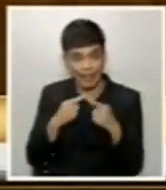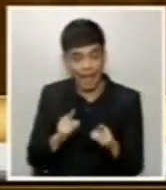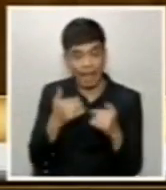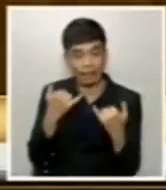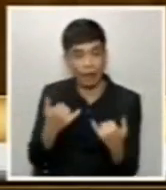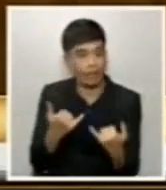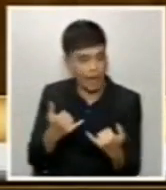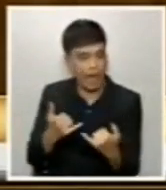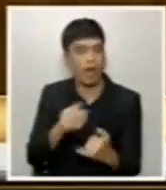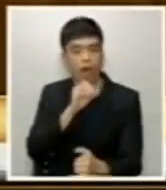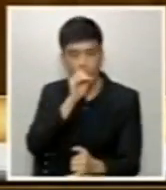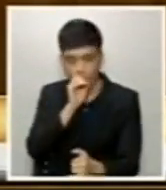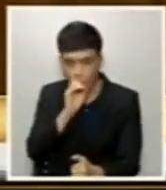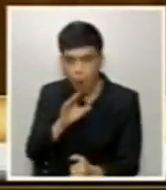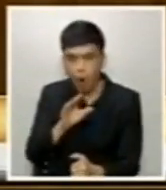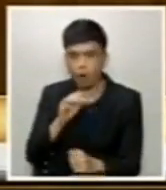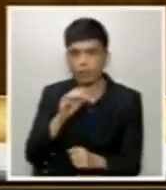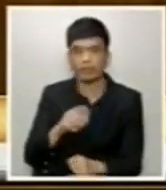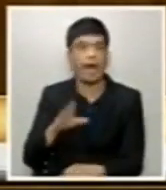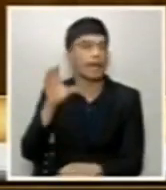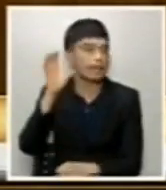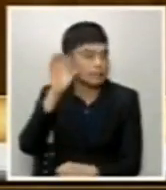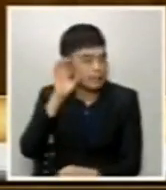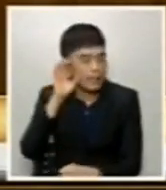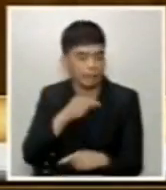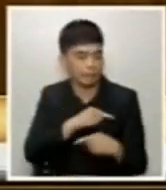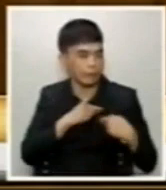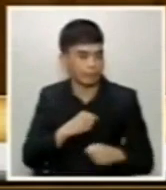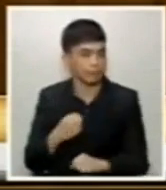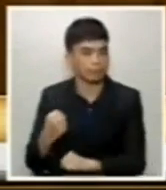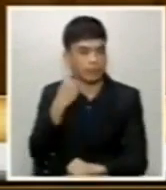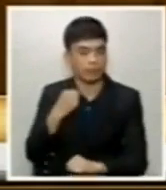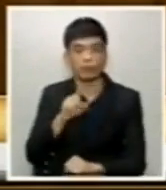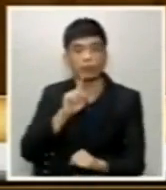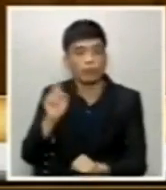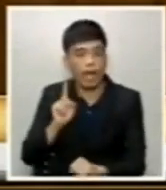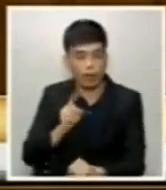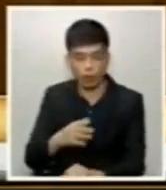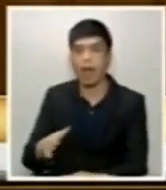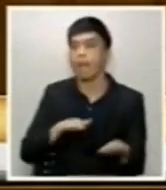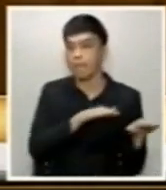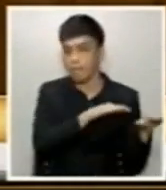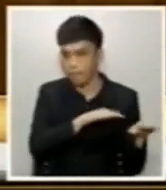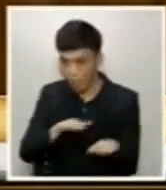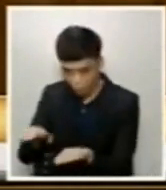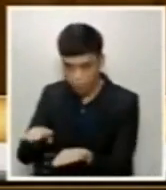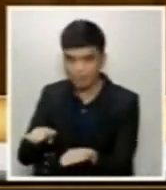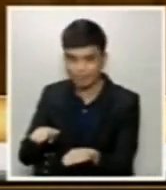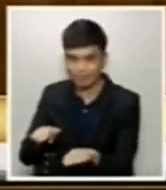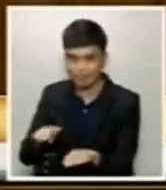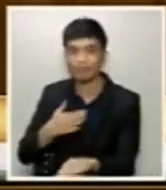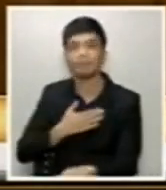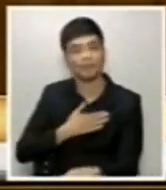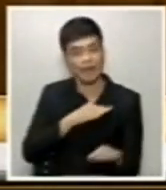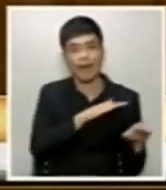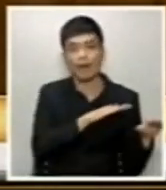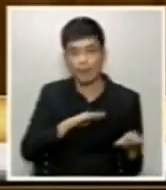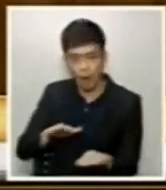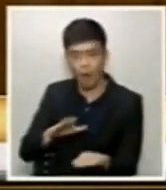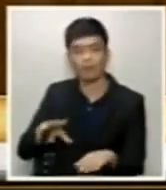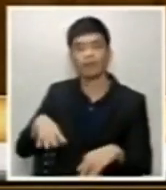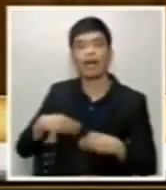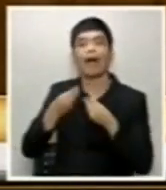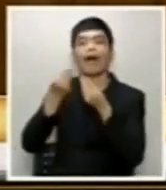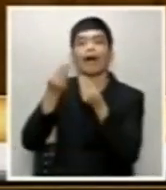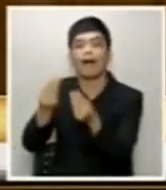มที่จะเข้าไปดูแลนะครับถ้าท่านได้มีการพูดคุยกับทางคณะกรรมการกระจายอำนาจว่าขอให้ สมบัติชิ้นนั้นหรือว่